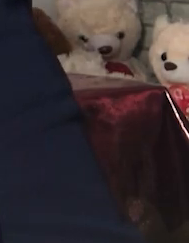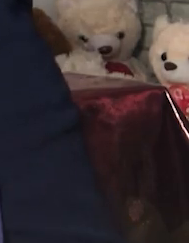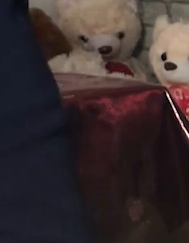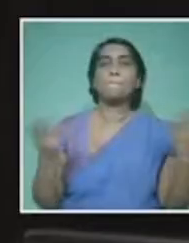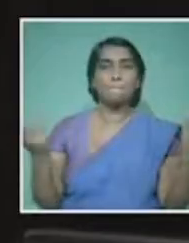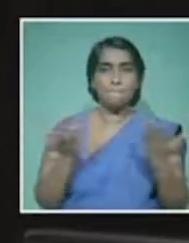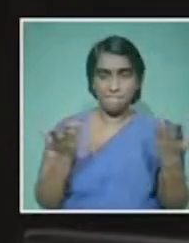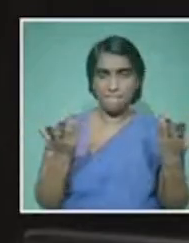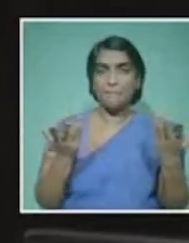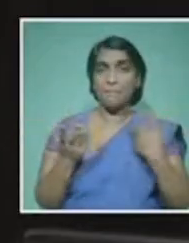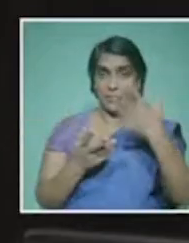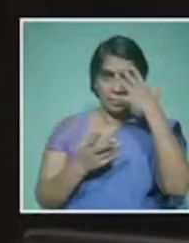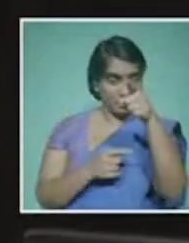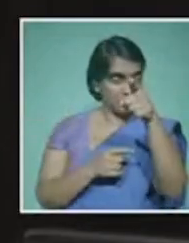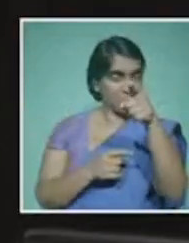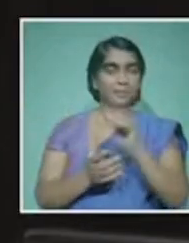கேளுங்க.